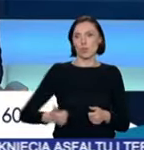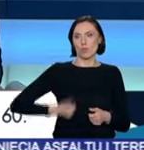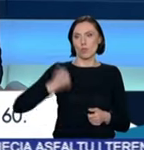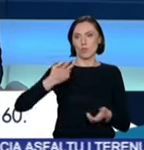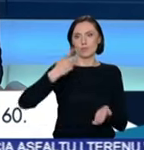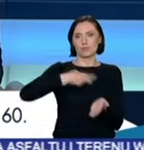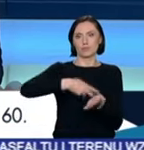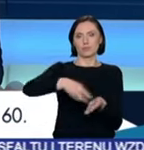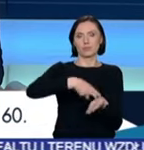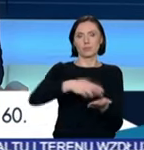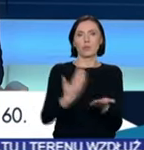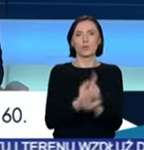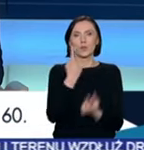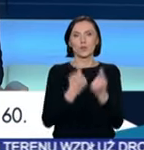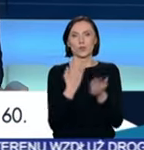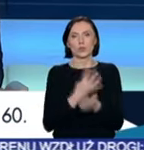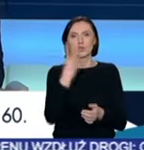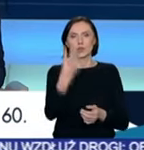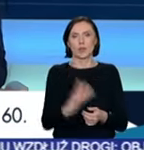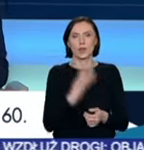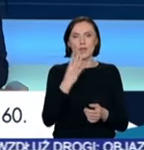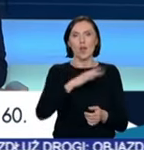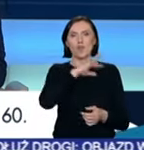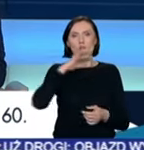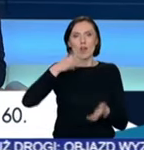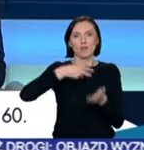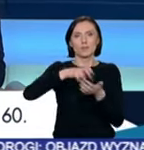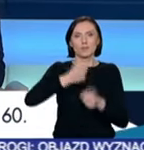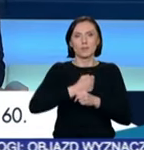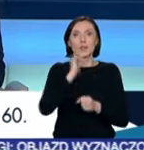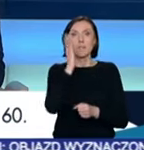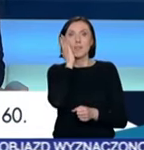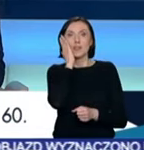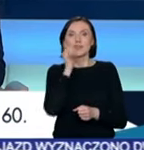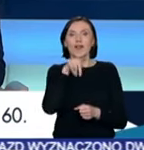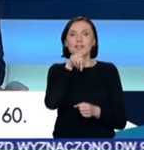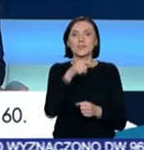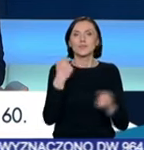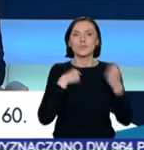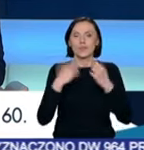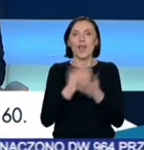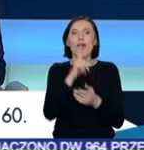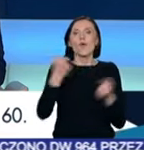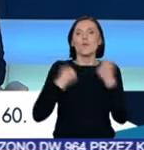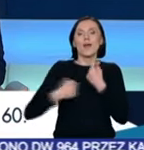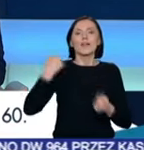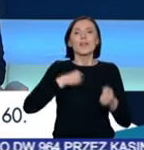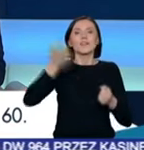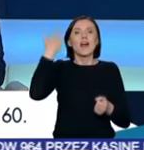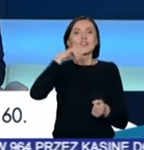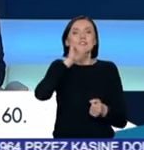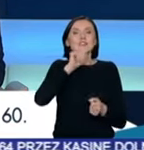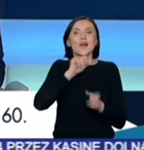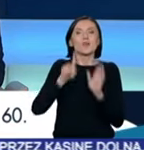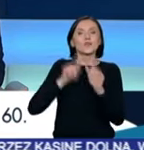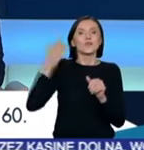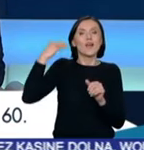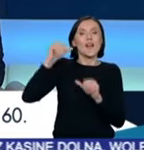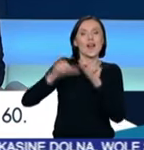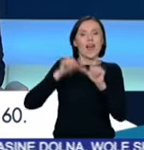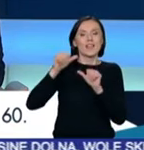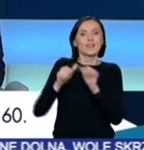przemaszerowali przez Nową Hutę już po raz czwarty. Barwny korowód, a w nim mieszkańcy w strojach z lat 60. przypomnieli historię architektek,